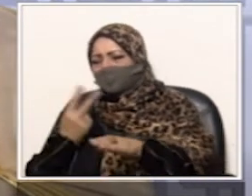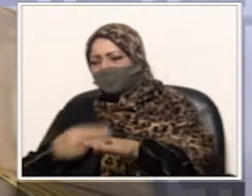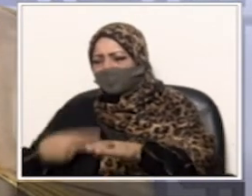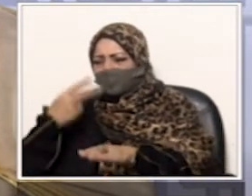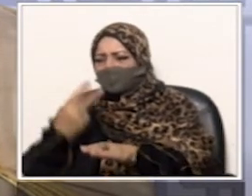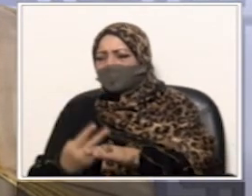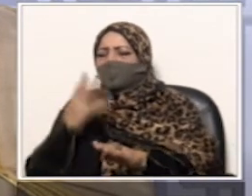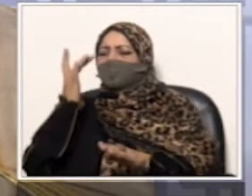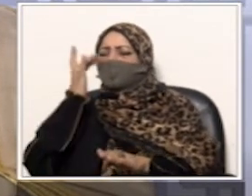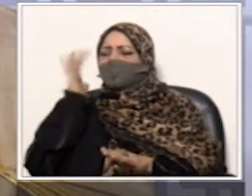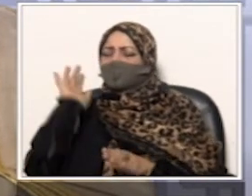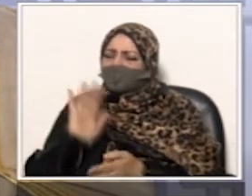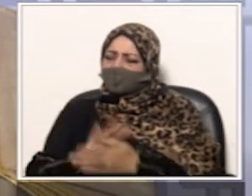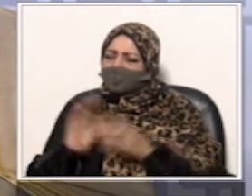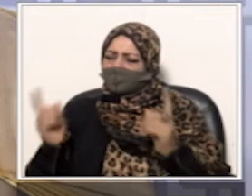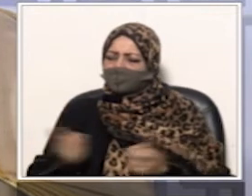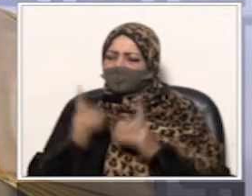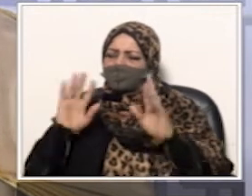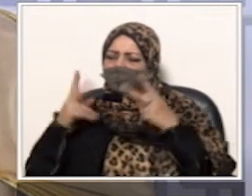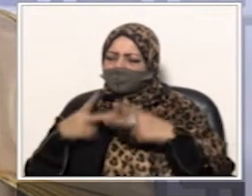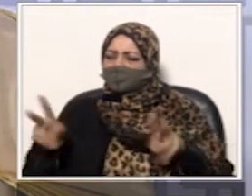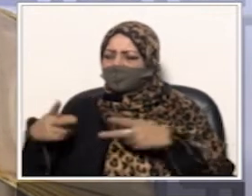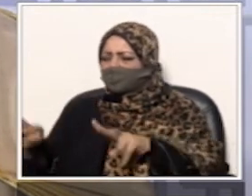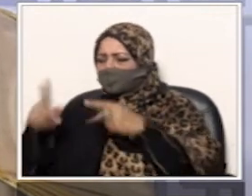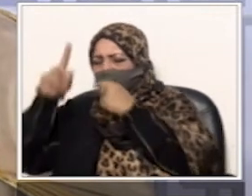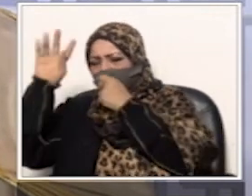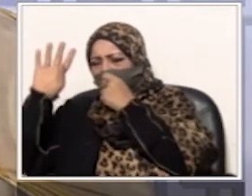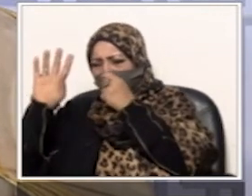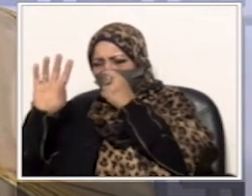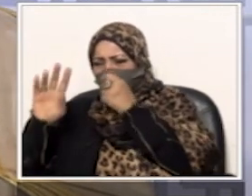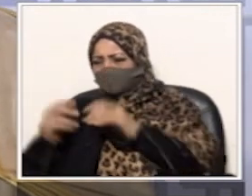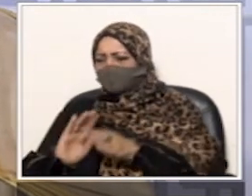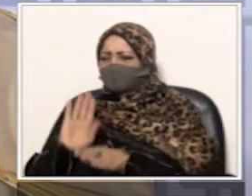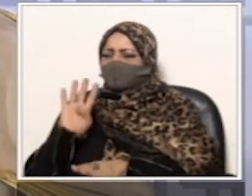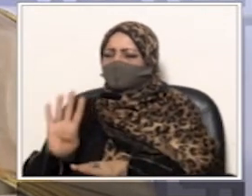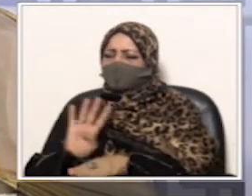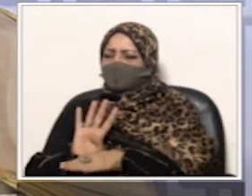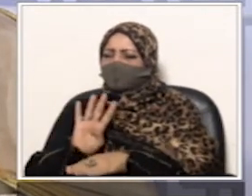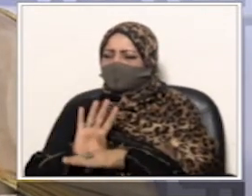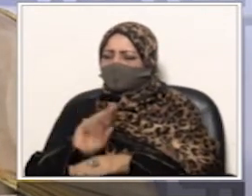قبل الظهر ولا بعد الظهر لا بأس بذلك، أو حتى بعد المغرب ما دام مقصودك ركعتين أن تصلي ركعتين.